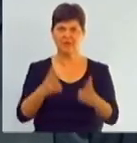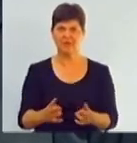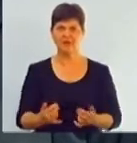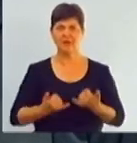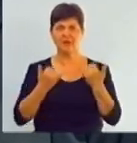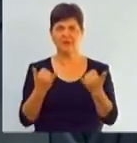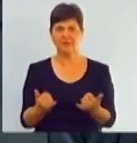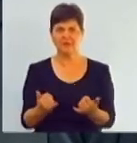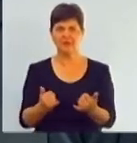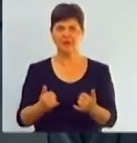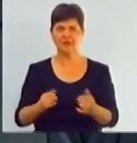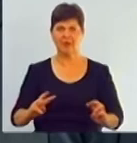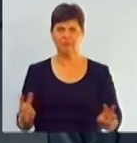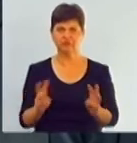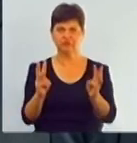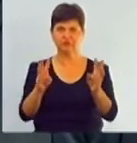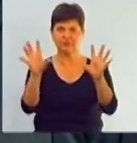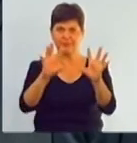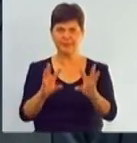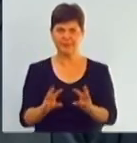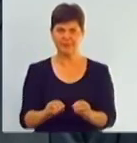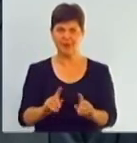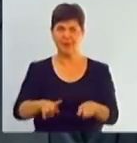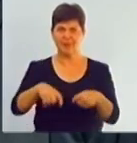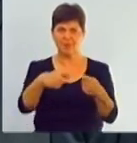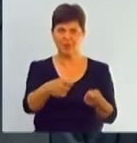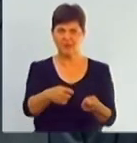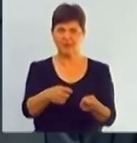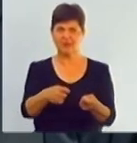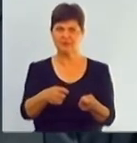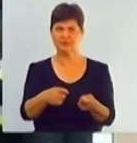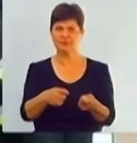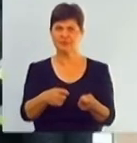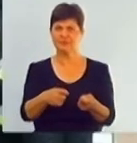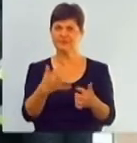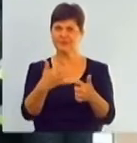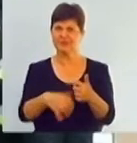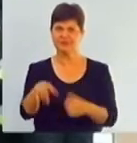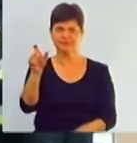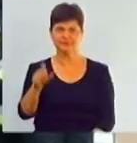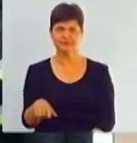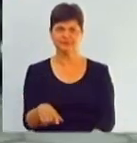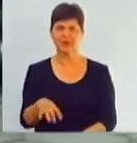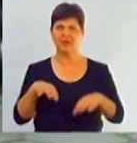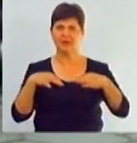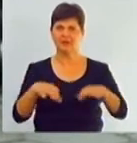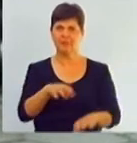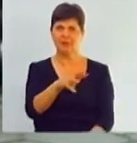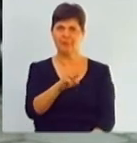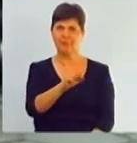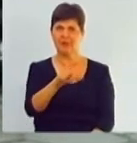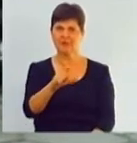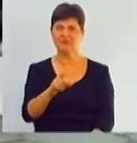перевезення пожежно-технічного обладнання, а також для подачі вонючих речовин в осередок пожежі. шасі МАЗів білоруського